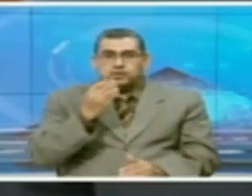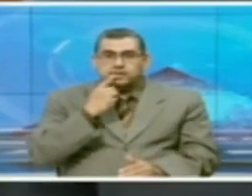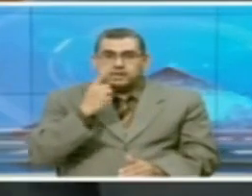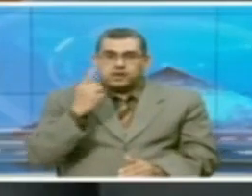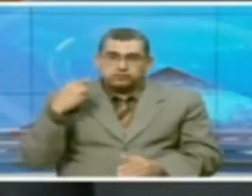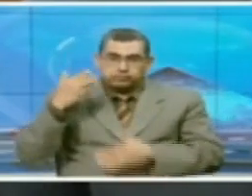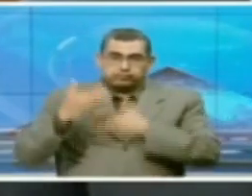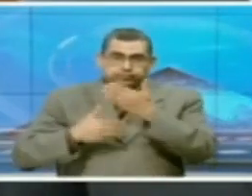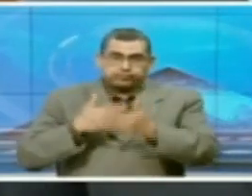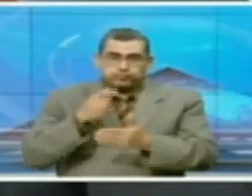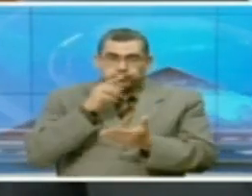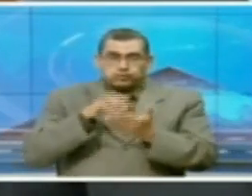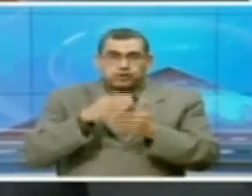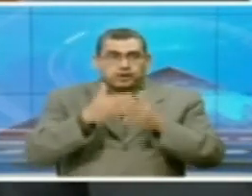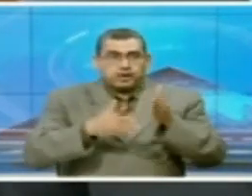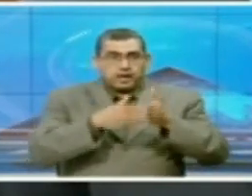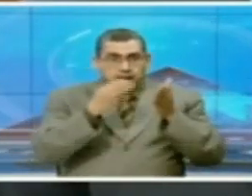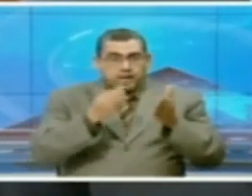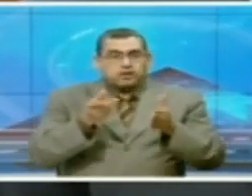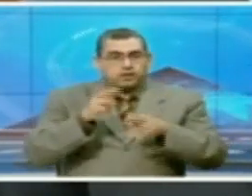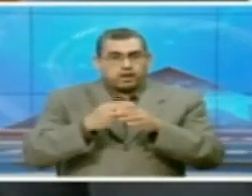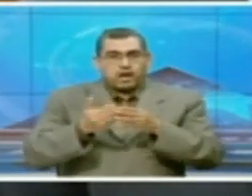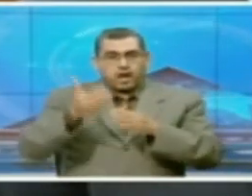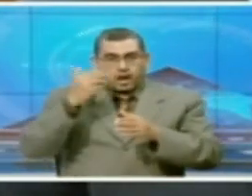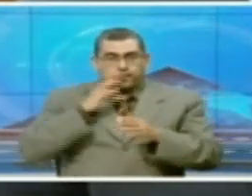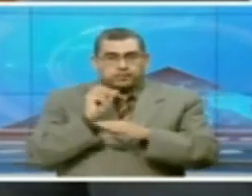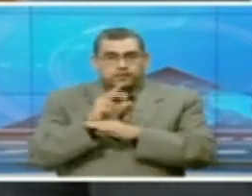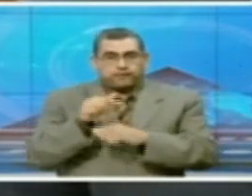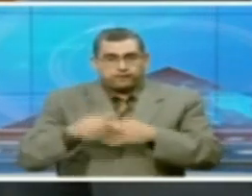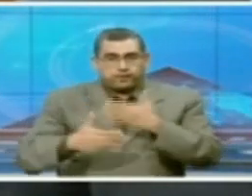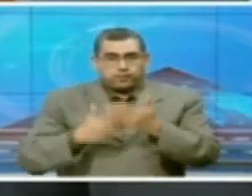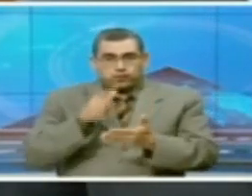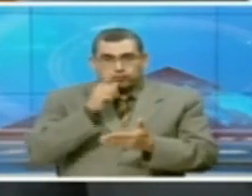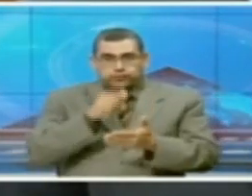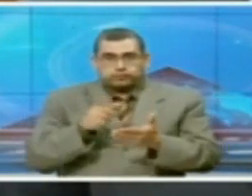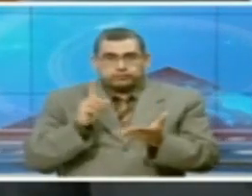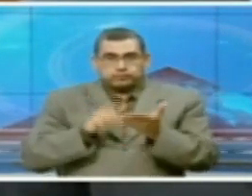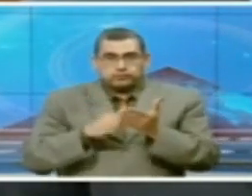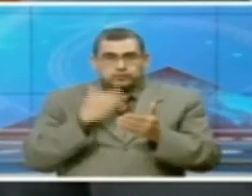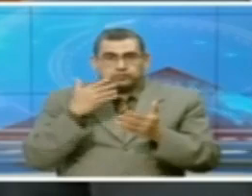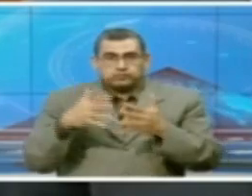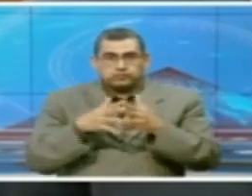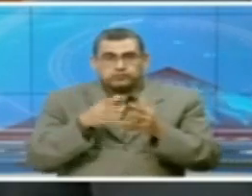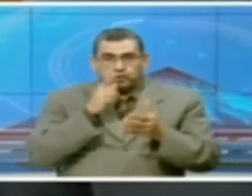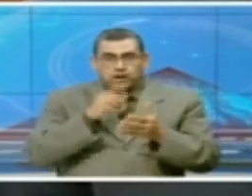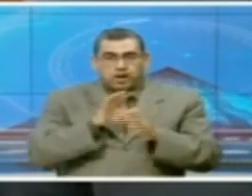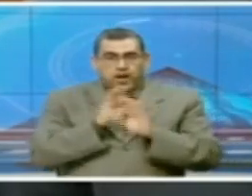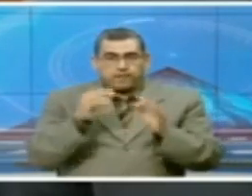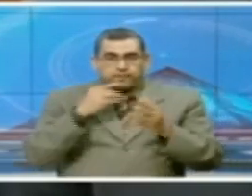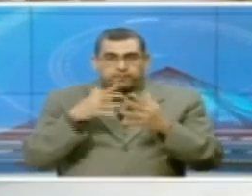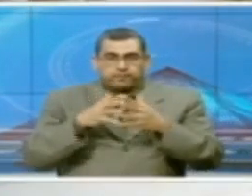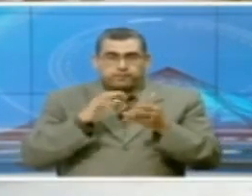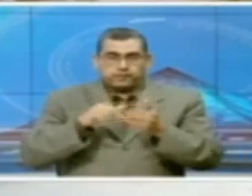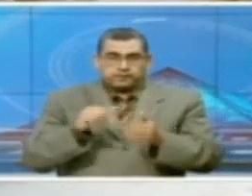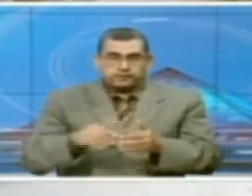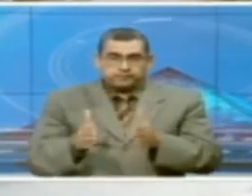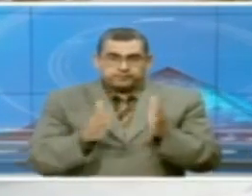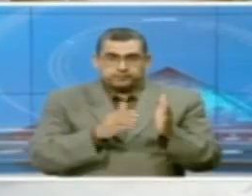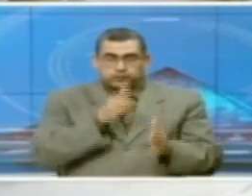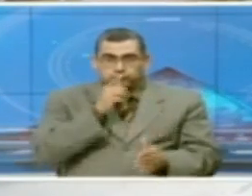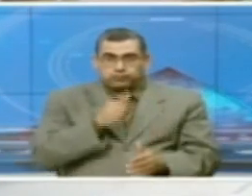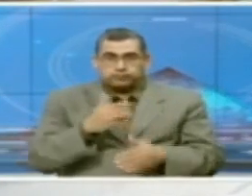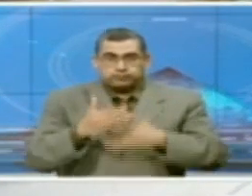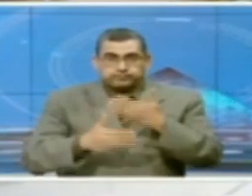حتى قبل نشأة الوكالة المصرية للشراكة من أجل التنمية خلال فترة الصندوق المصري للتعاون الفني مع أفريقيا.